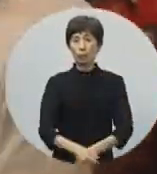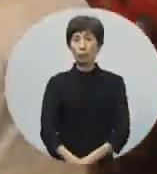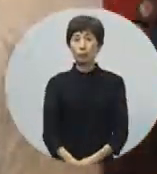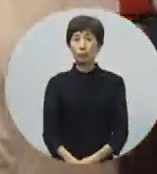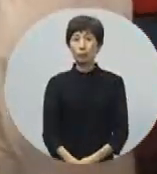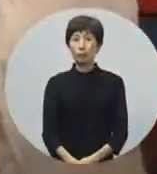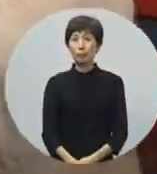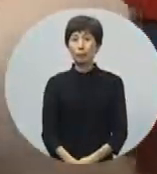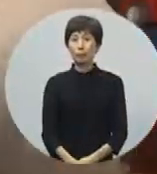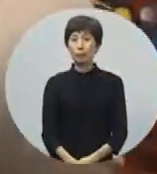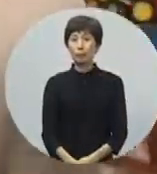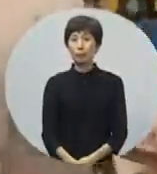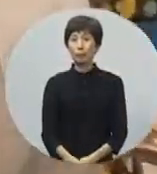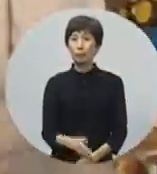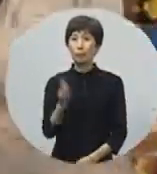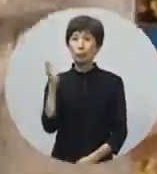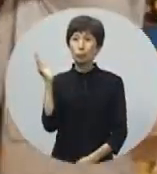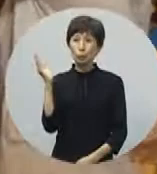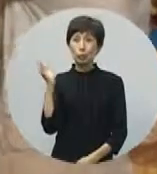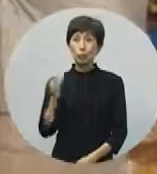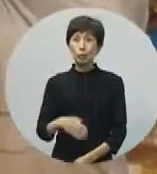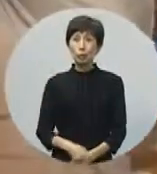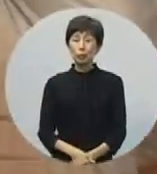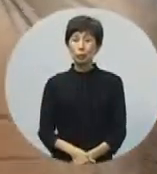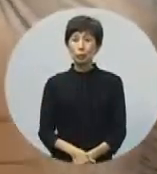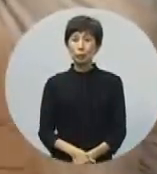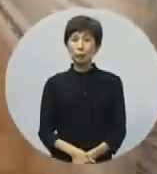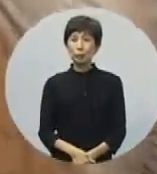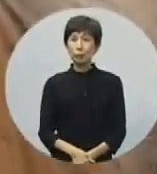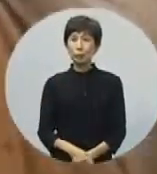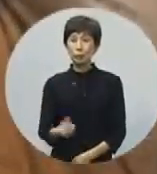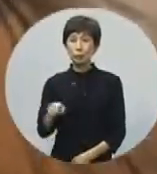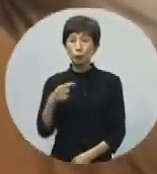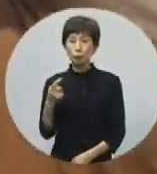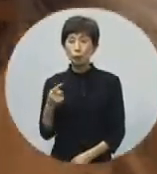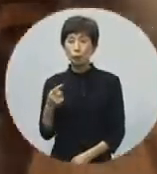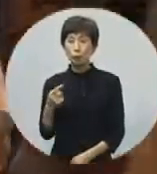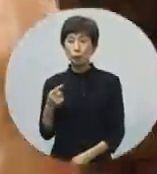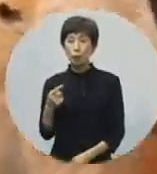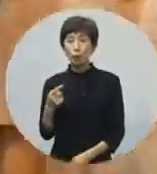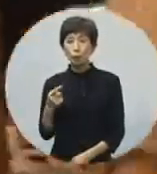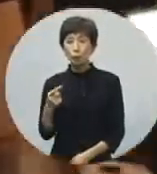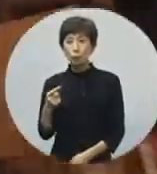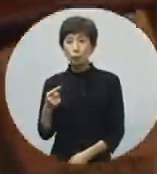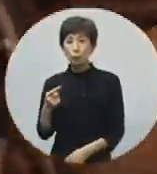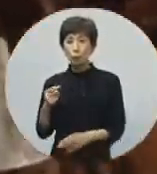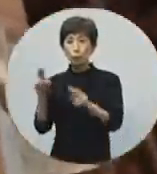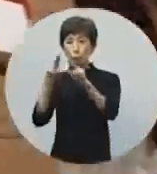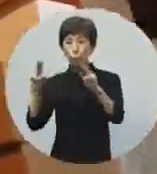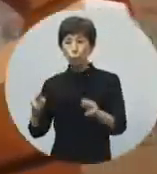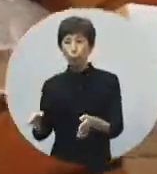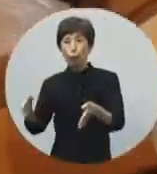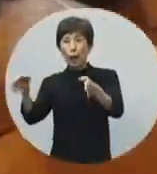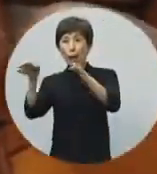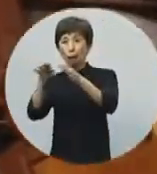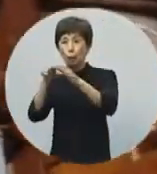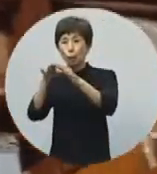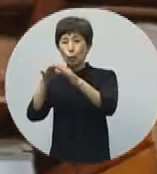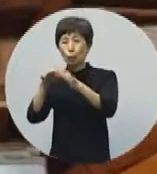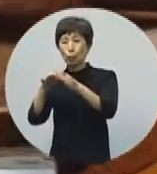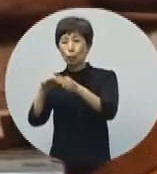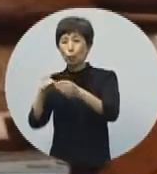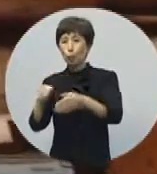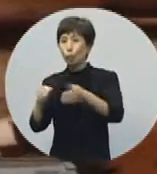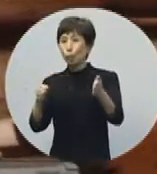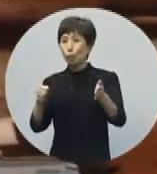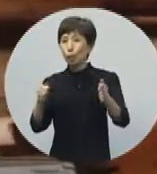料庫内も見せていただきました。 こちらはあのお隣の先ほど見ていただいたオクラに骨組みだけをつけて、まあ、寄りかかる